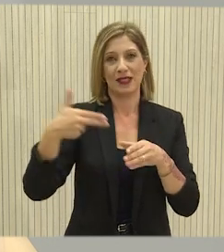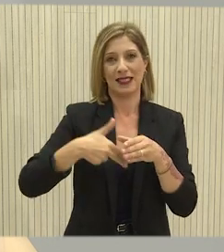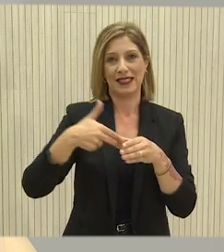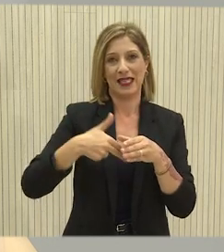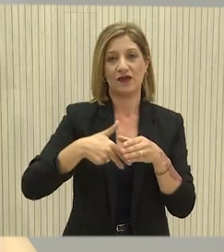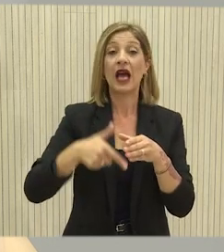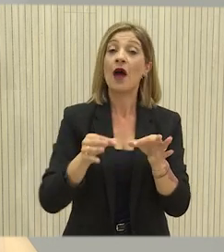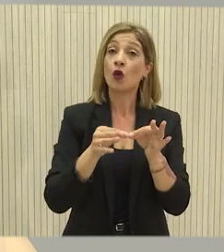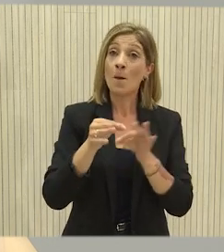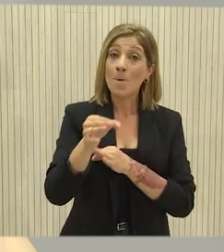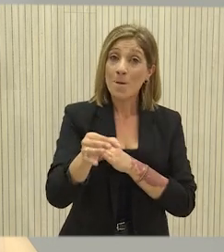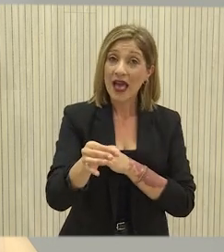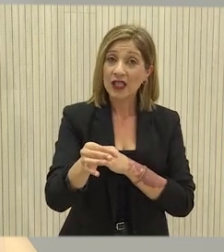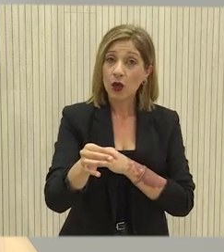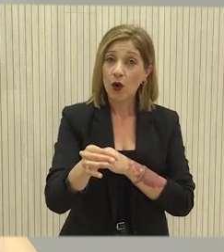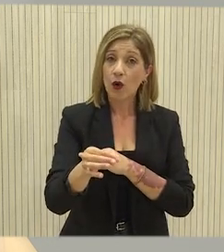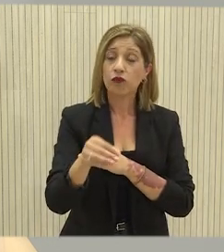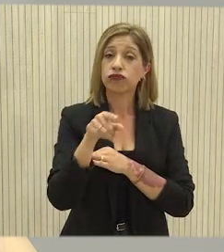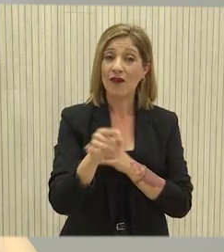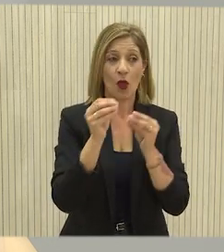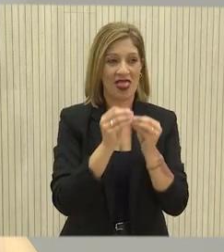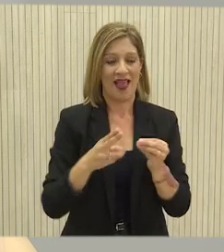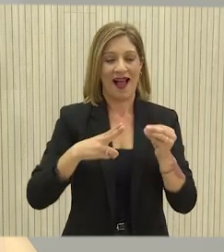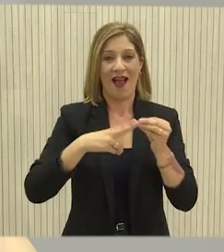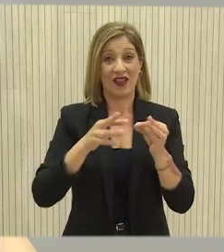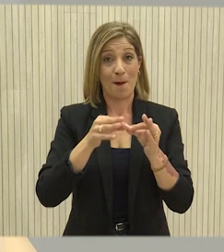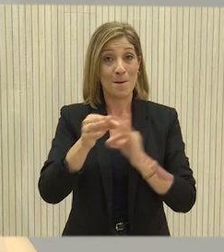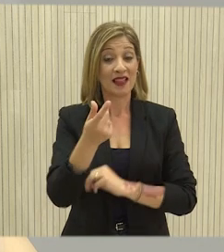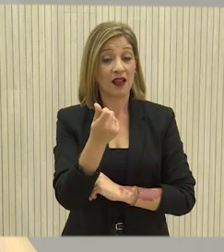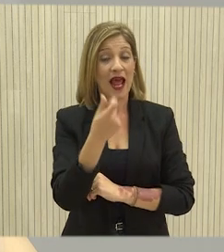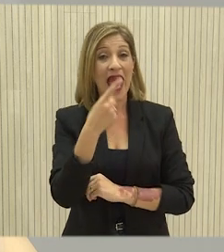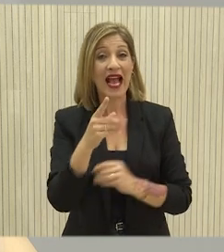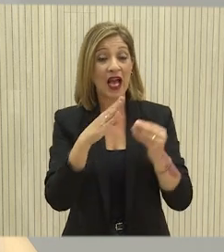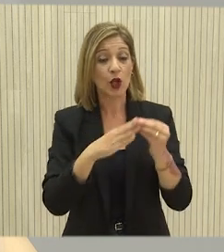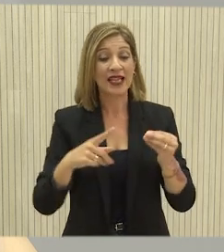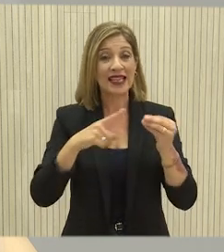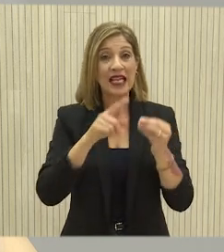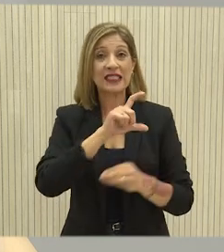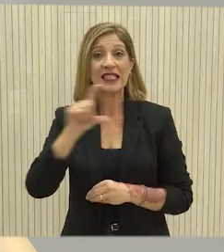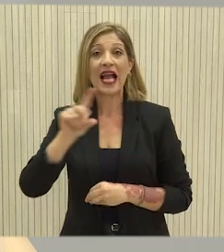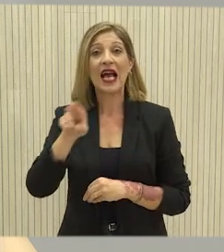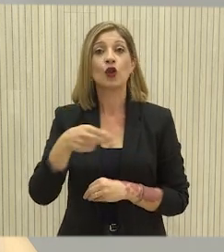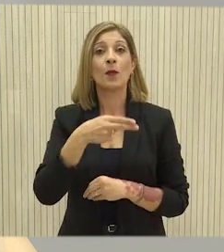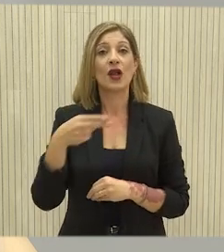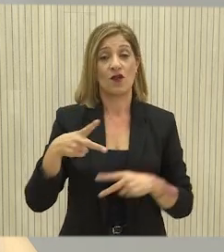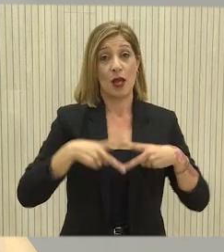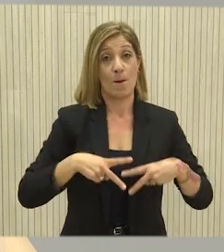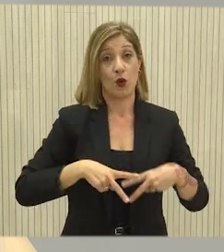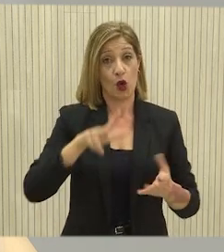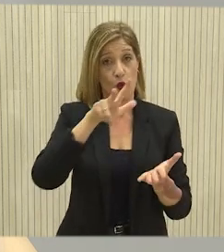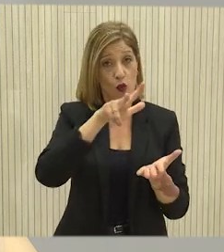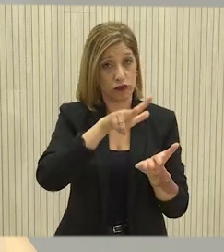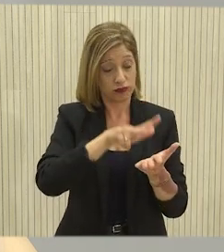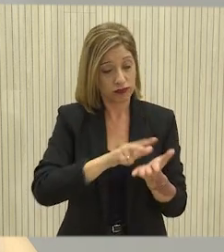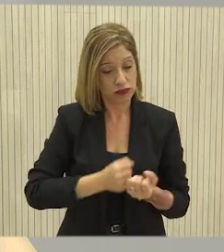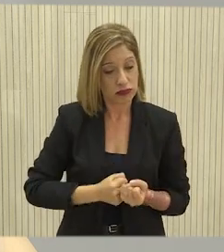Το μέτρο, το οποίο εντάσσεται στην δέσμη 17 μέτρων συνολικού κόστους 196 εκατομμυρίων ευρώ, που ενέκρινε το Υπουργικό Συμβούλιο για